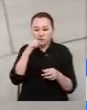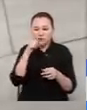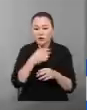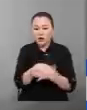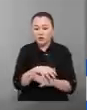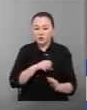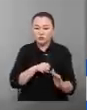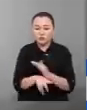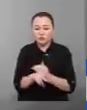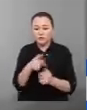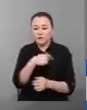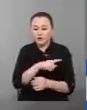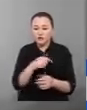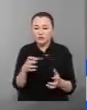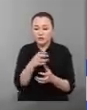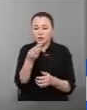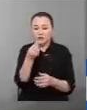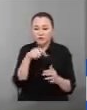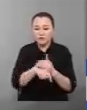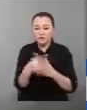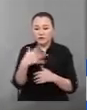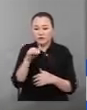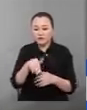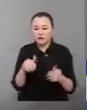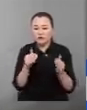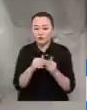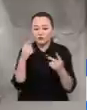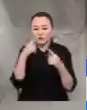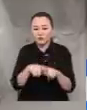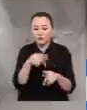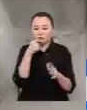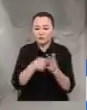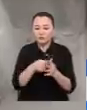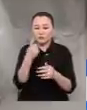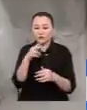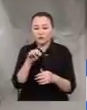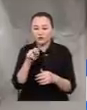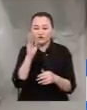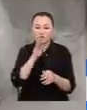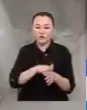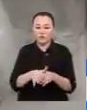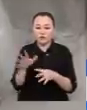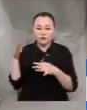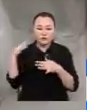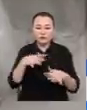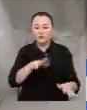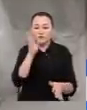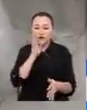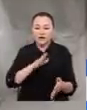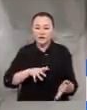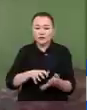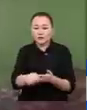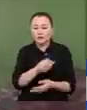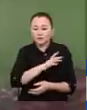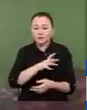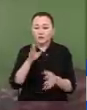шыққан. Дәріге сақтаған 50,000 теңгем, үйдегі бар мүлік, қорадағы мал азығы мен бір тонна көмірім де суға кетті дейді. Ана бар